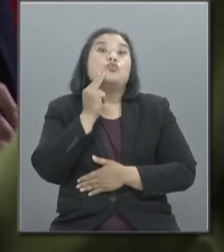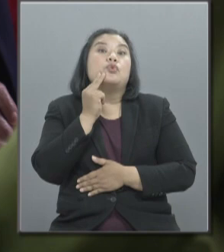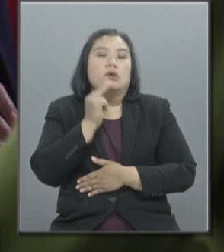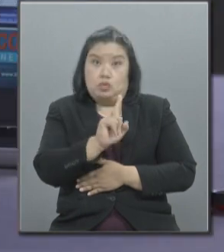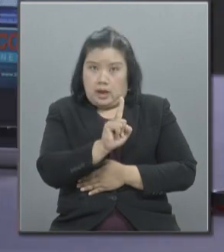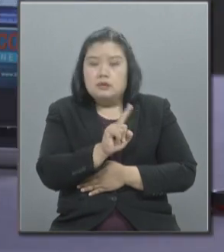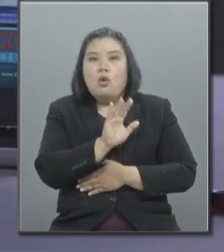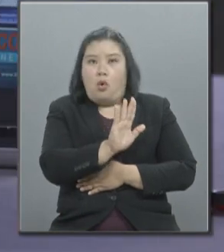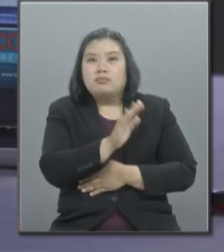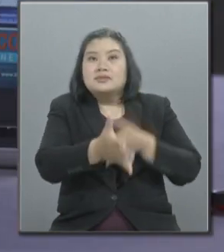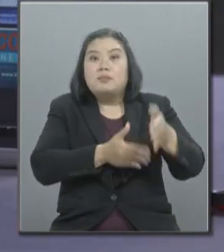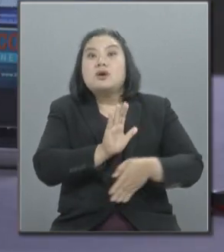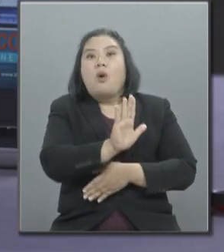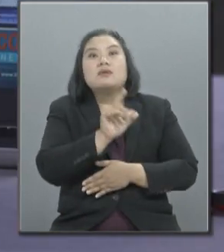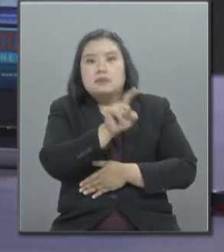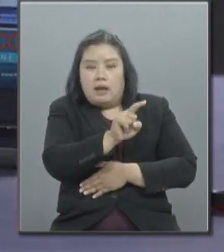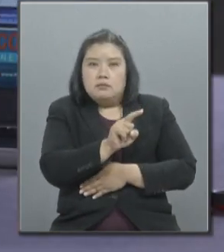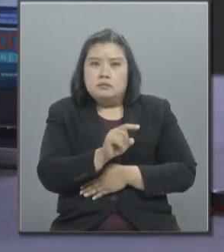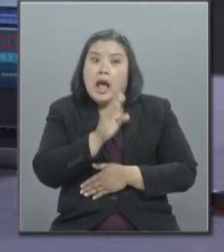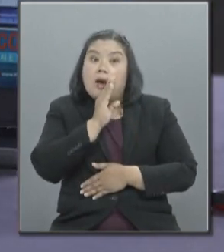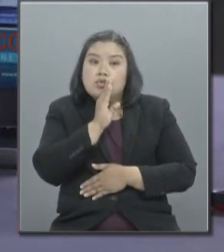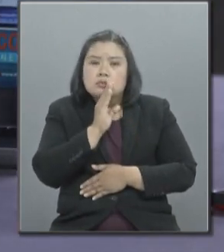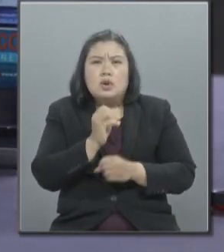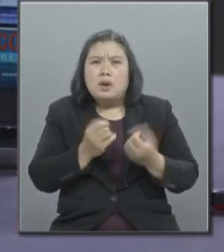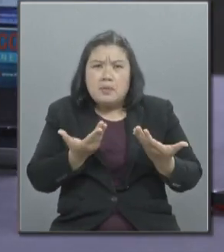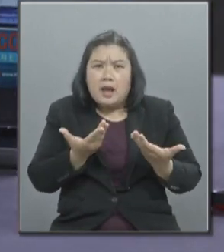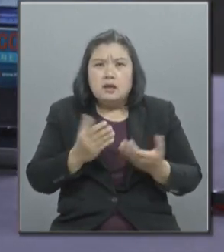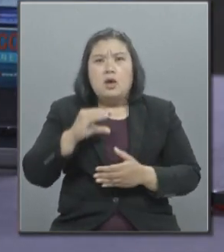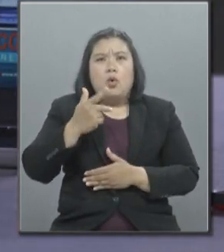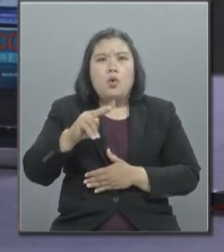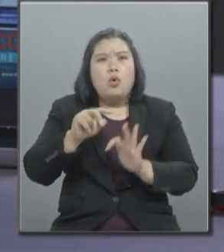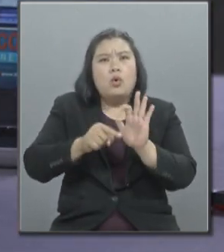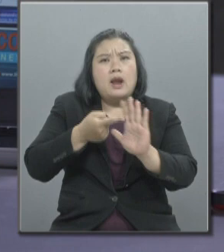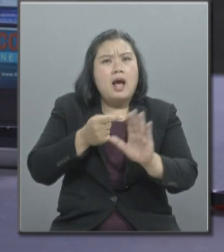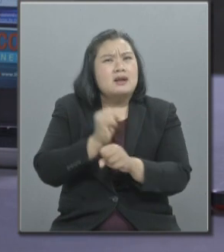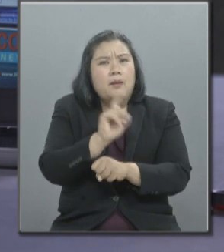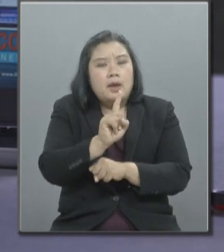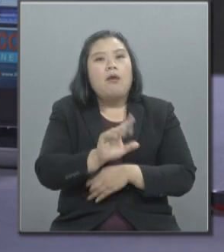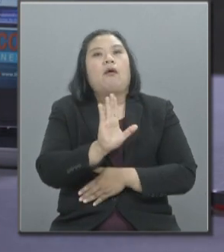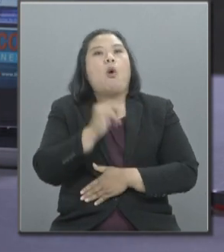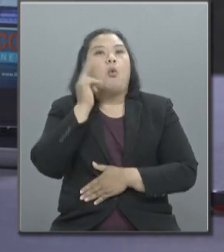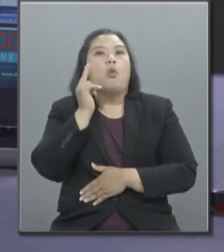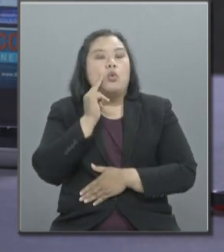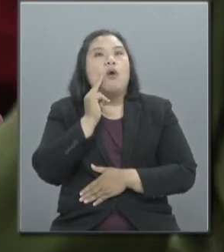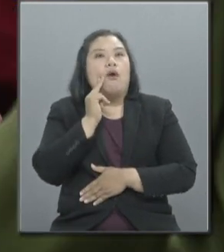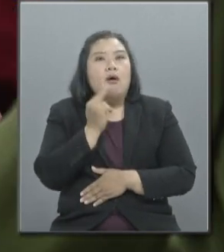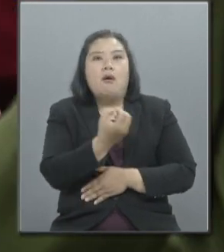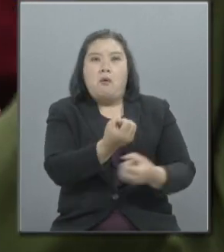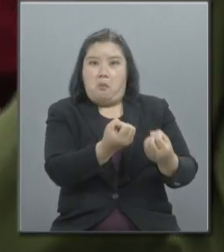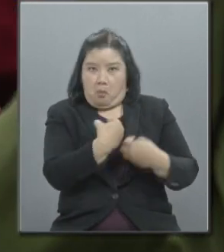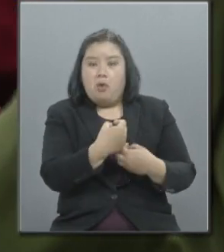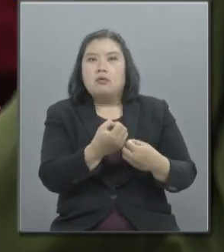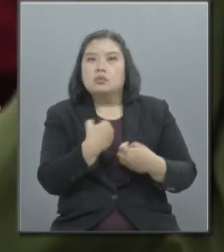าว่าท่ามือของไวรัสโคโรนาเนี่ยควรใช้ท่ามืออย่างไรจนคนหูหนวกเขาบัญญัติศัพท์ให้กับเราว่าใช้